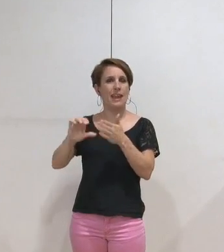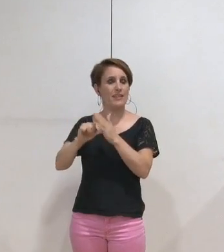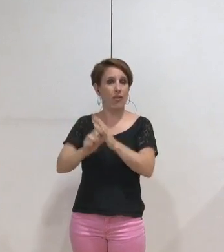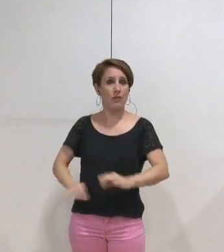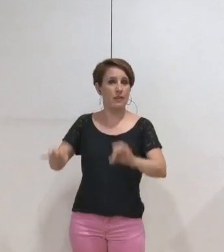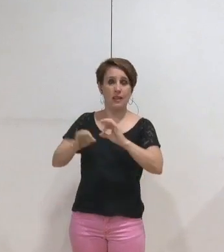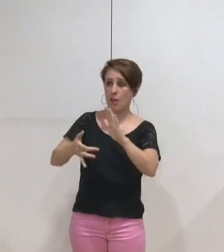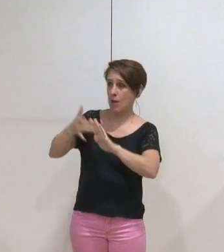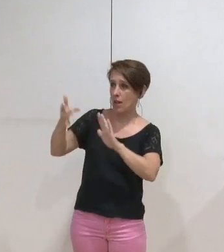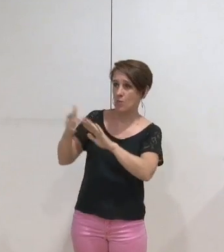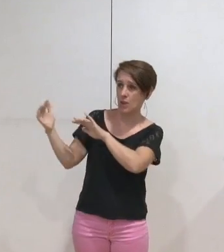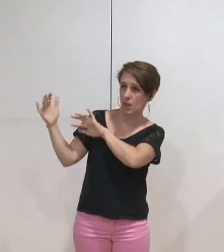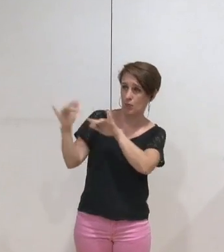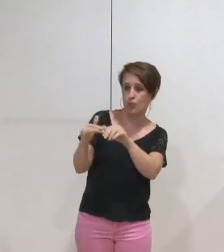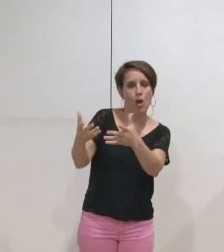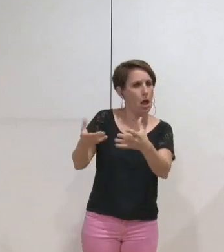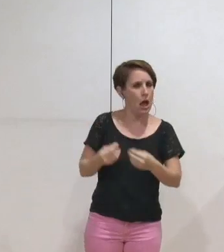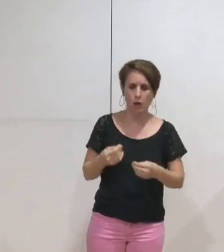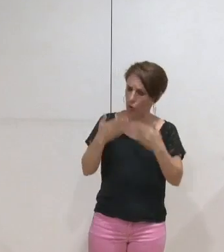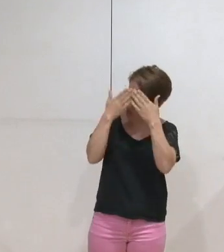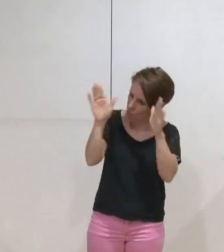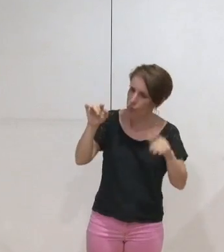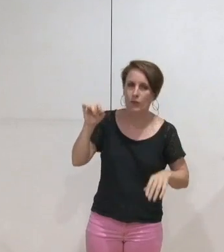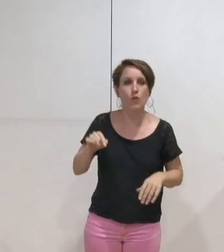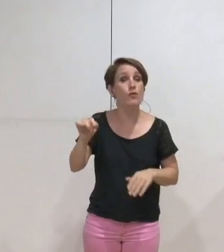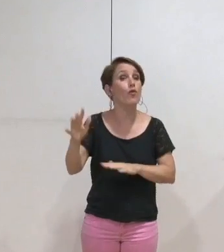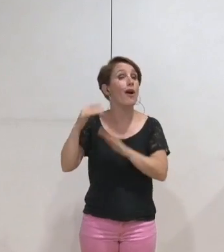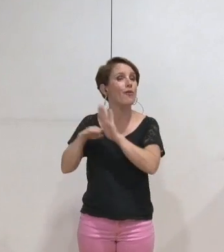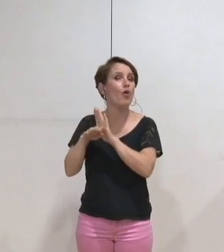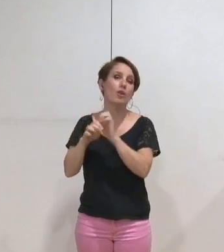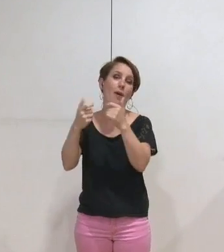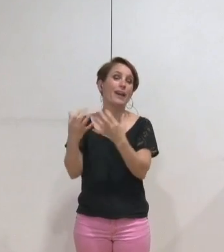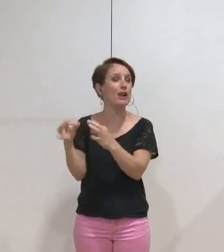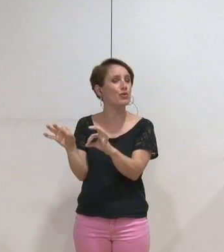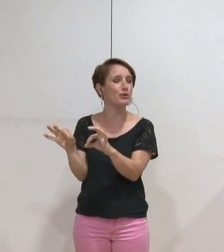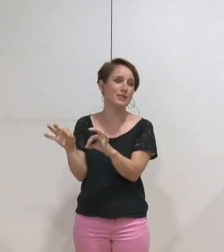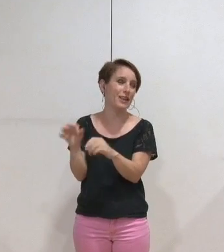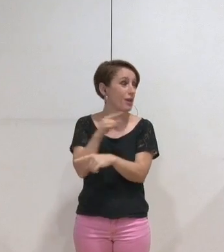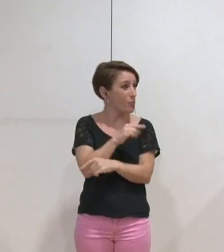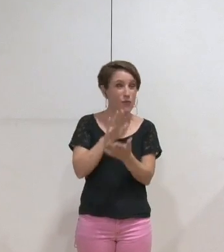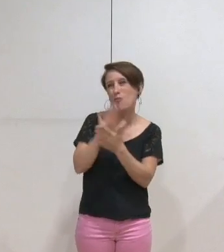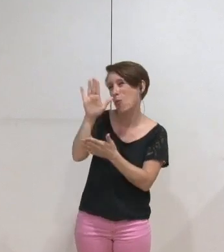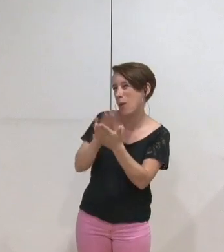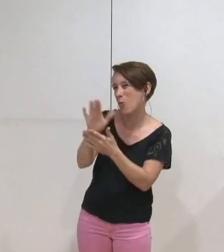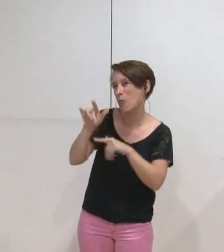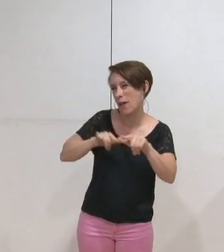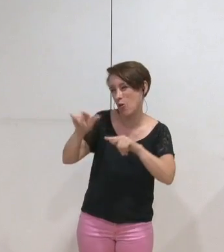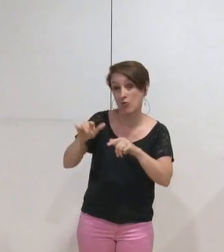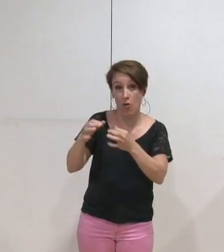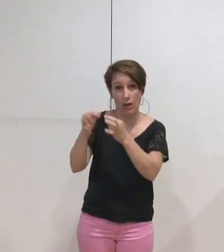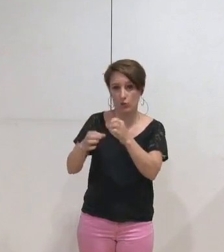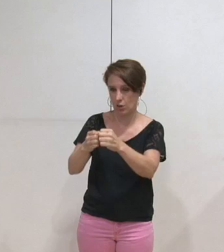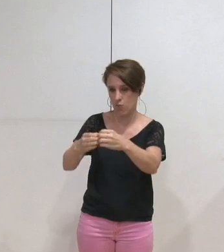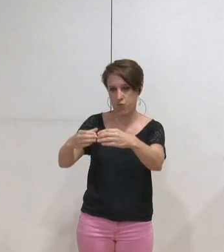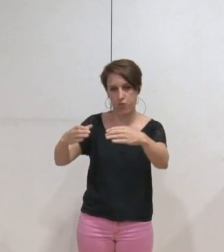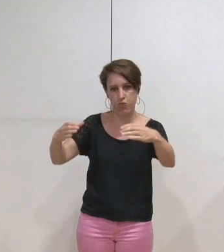n'était que quelques dizaines mais aujourd'hui attiré par vos promesses de toute nature vos promesses de logement notamment il se compte par centaines la